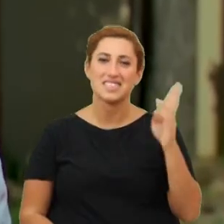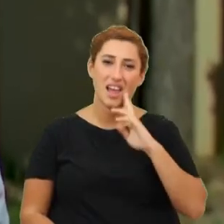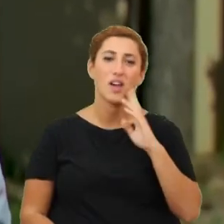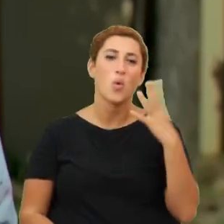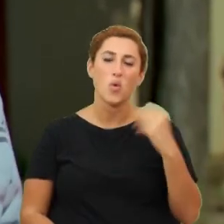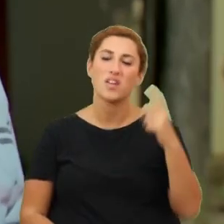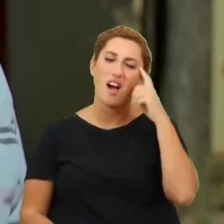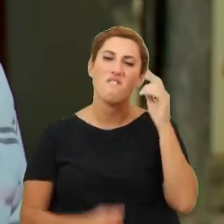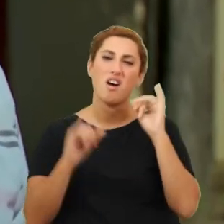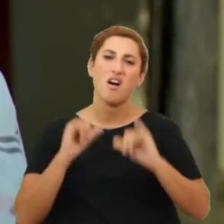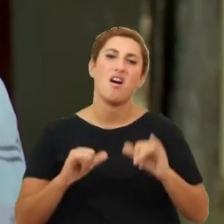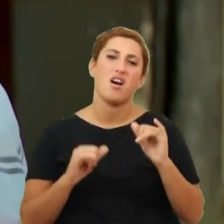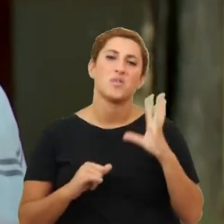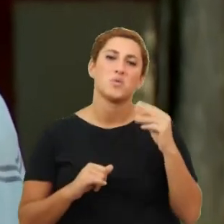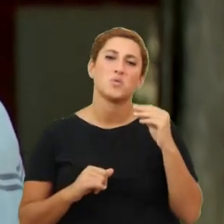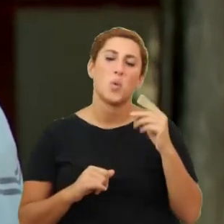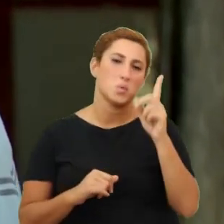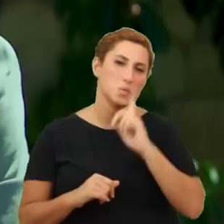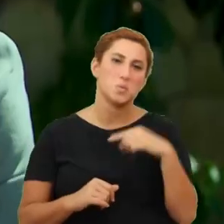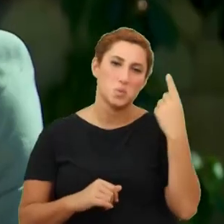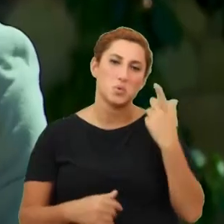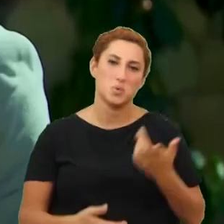Zengin olsa da kafa aynı. Çok 700 lira.